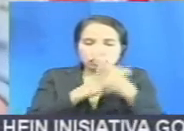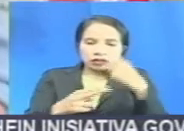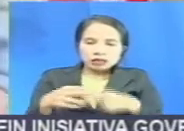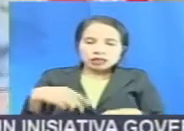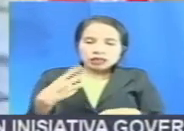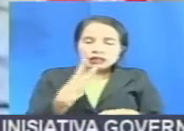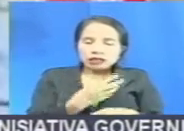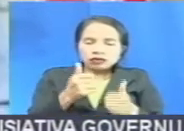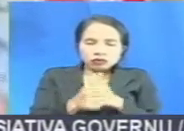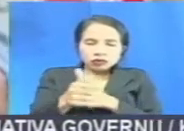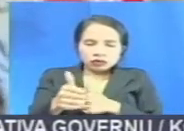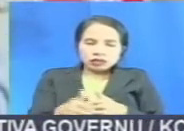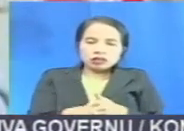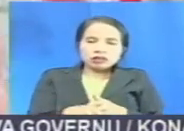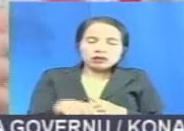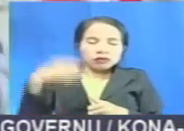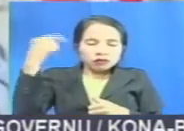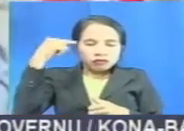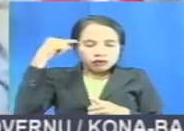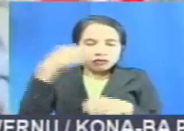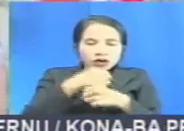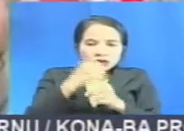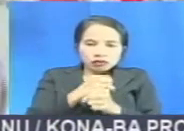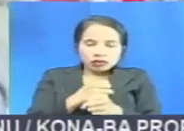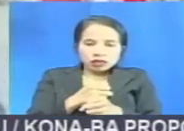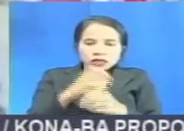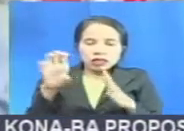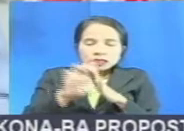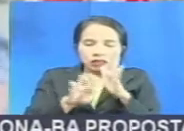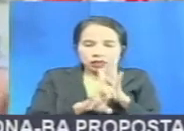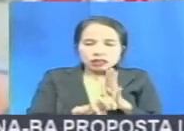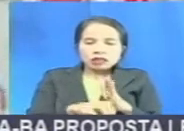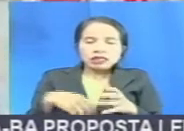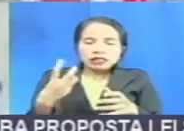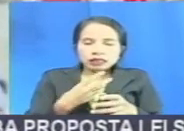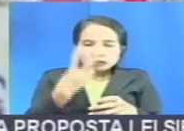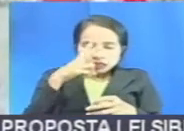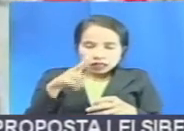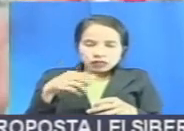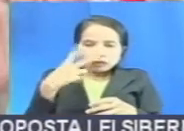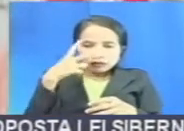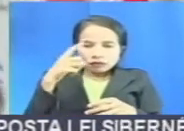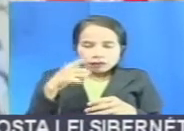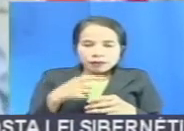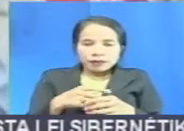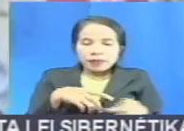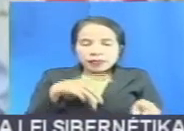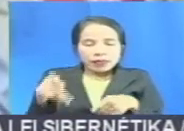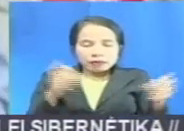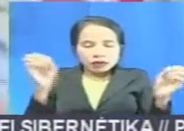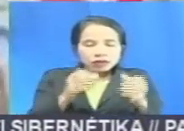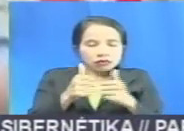reka sampai mak susu gubern tahu anak kata harus instansi sosial. Mabi kita tutu ini kita mus mai hari hormatan kata balu kumidari lah turi